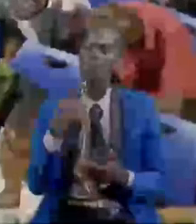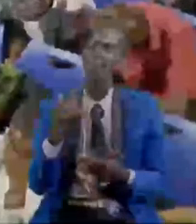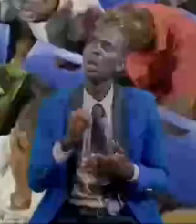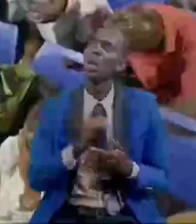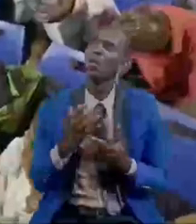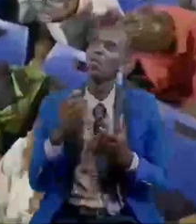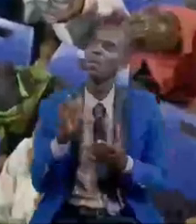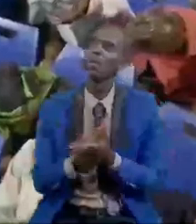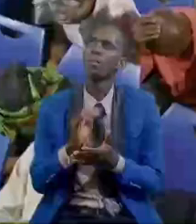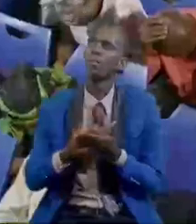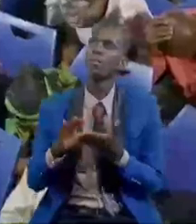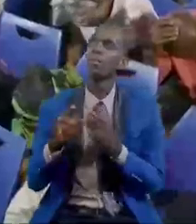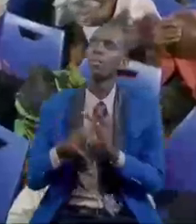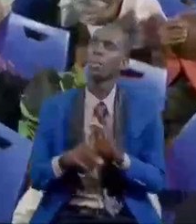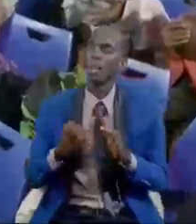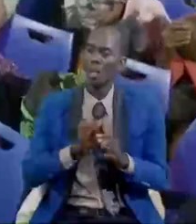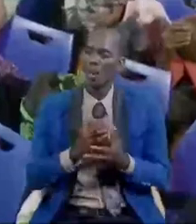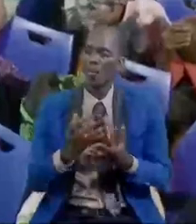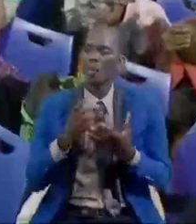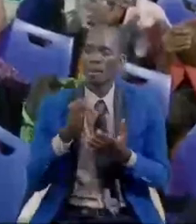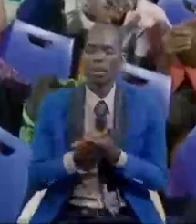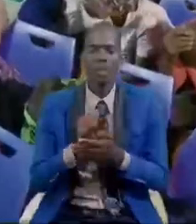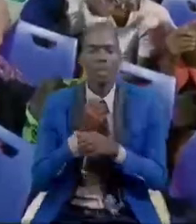pardon, ce salut.